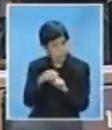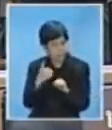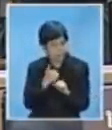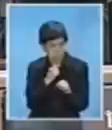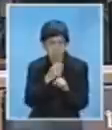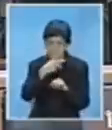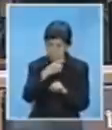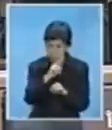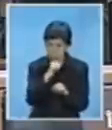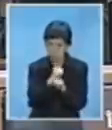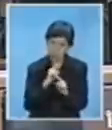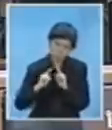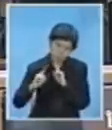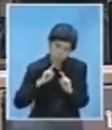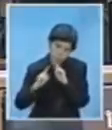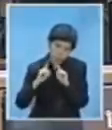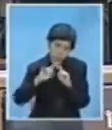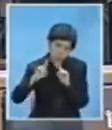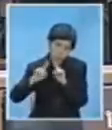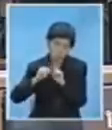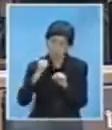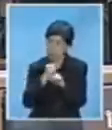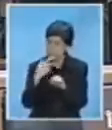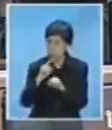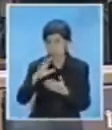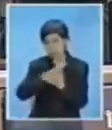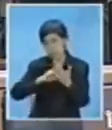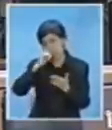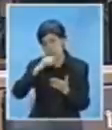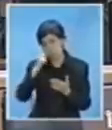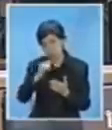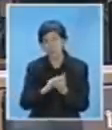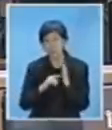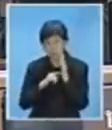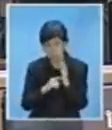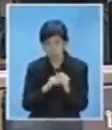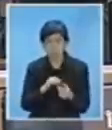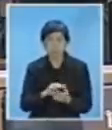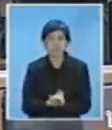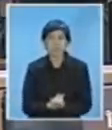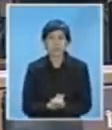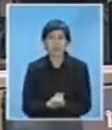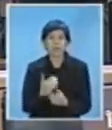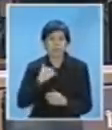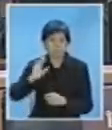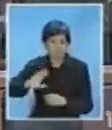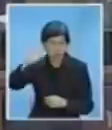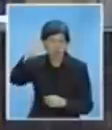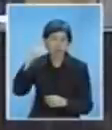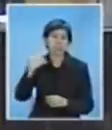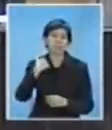ใช้เป็นประโยชน์ในการต่อรองในเรื่องอื่นๆที่เป็นประโยชน์กับประเทศไทยค่ะเช่นการแก ้มีประท้วงอีกแล้ว